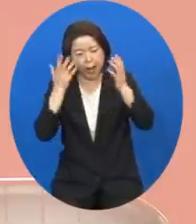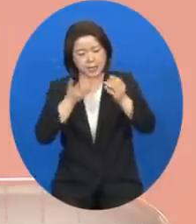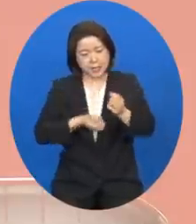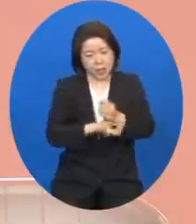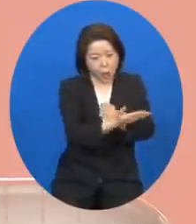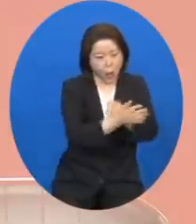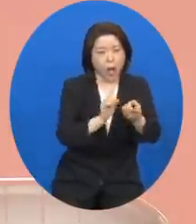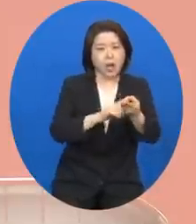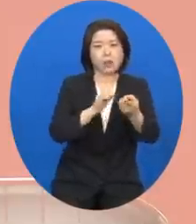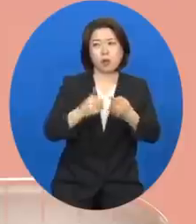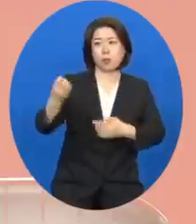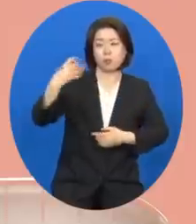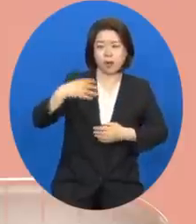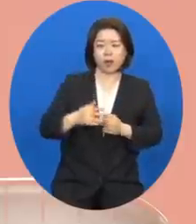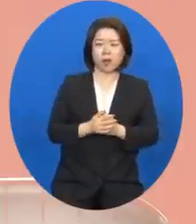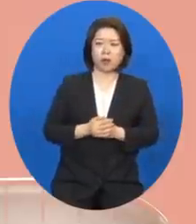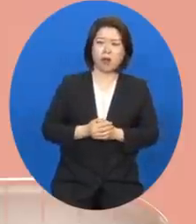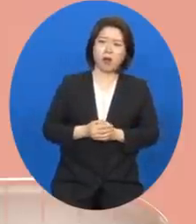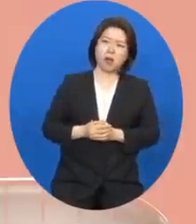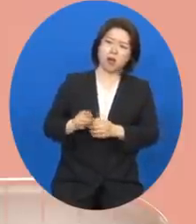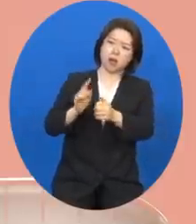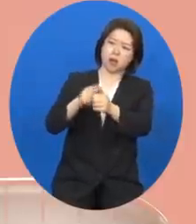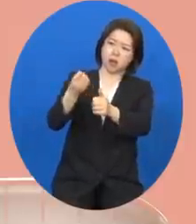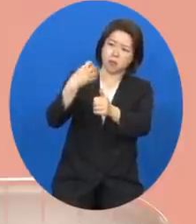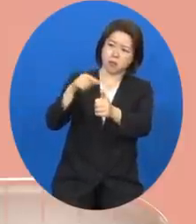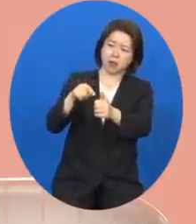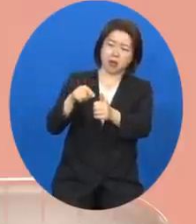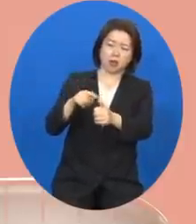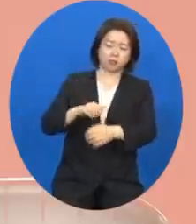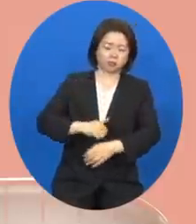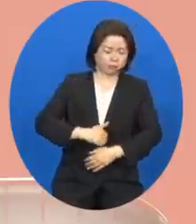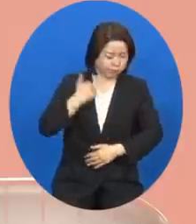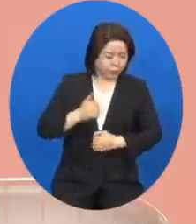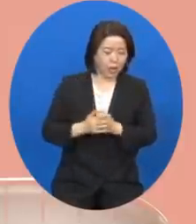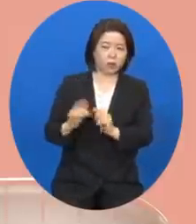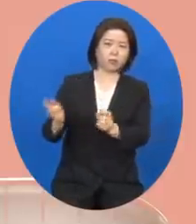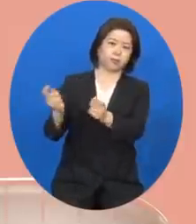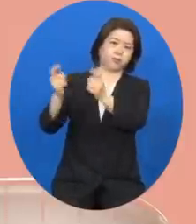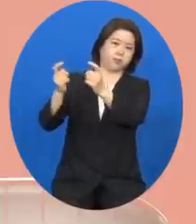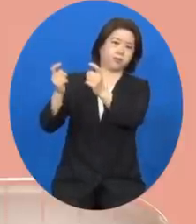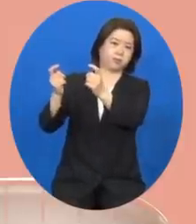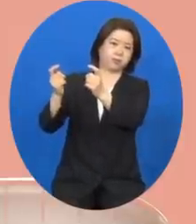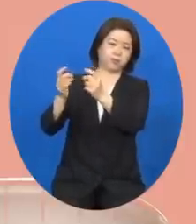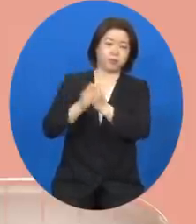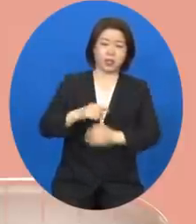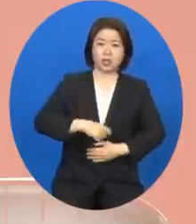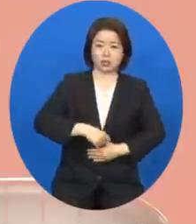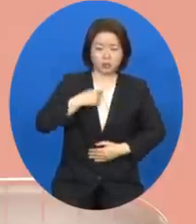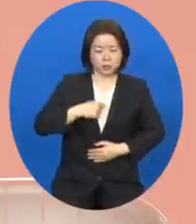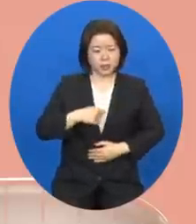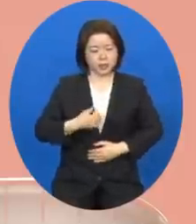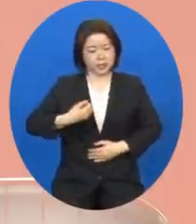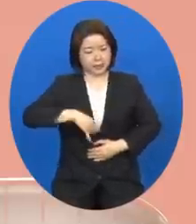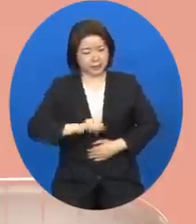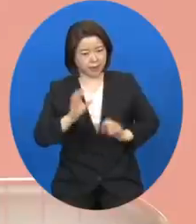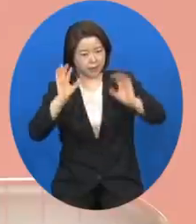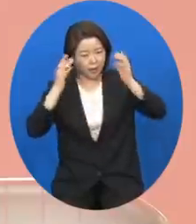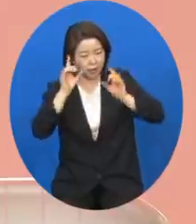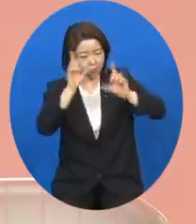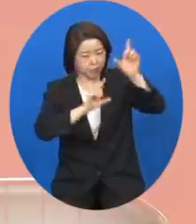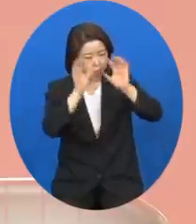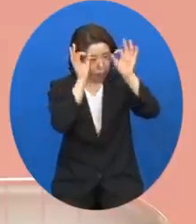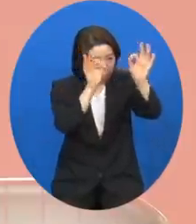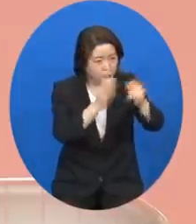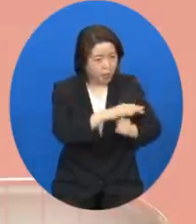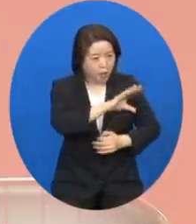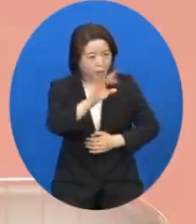했습니다. 남편의 말에 너무 화가 나 다투었지만 솔직히 딸 아이 모습에서